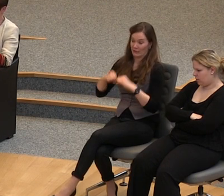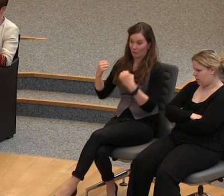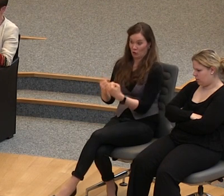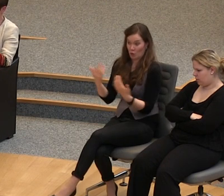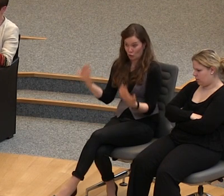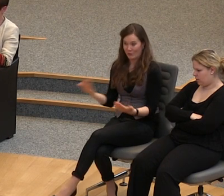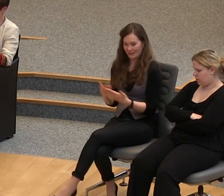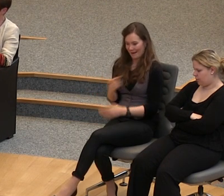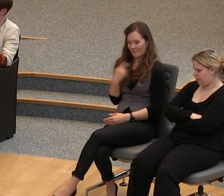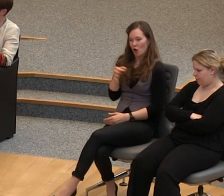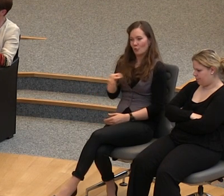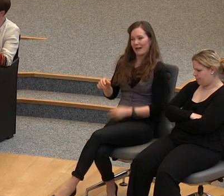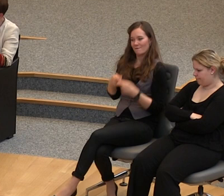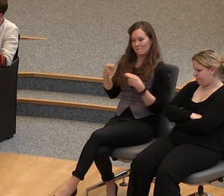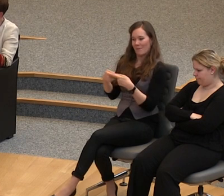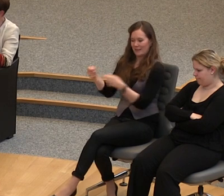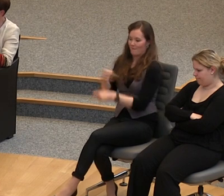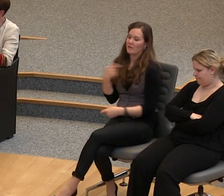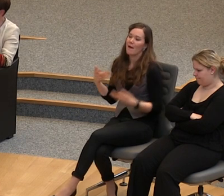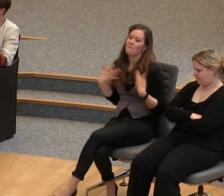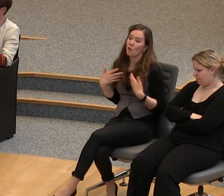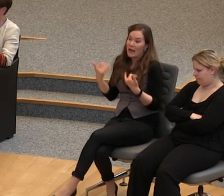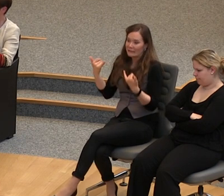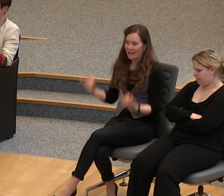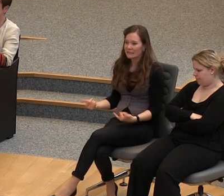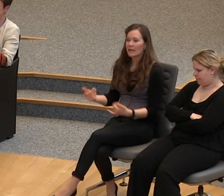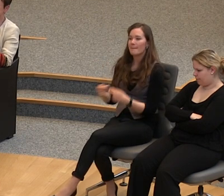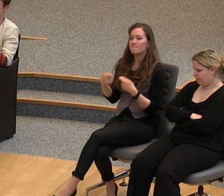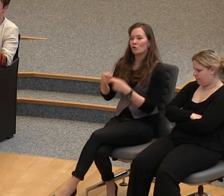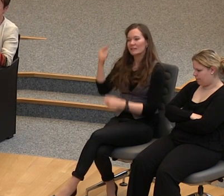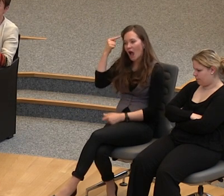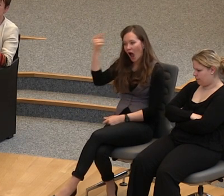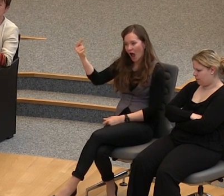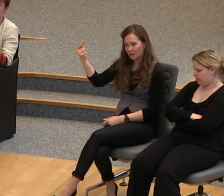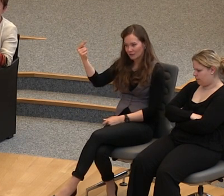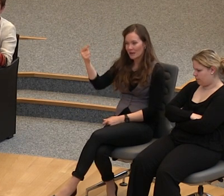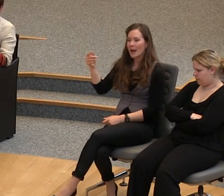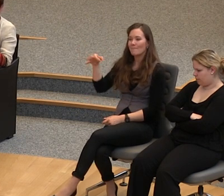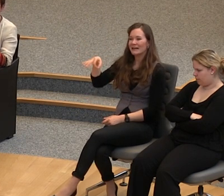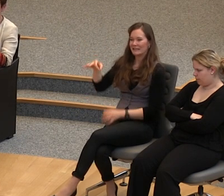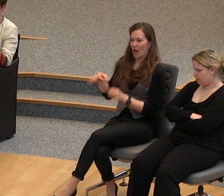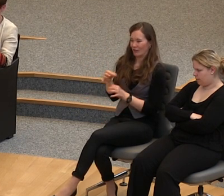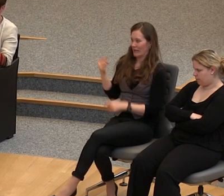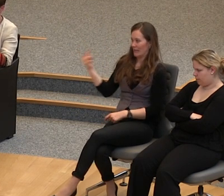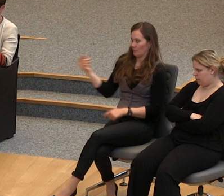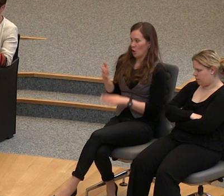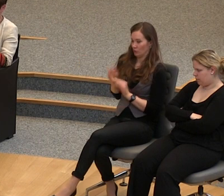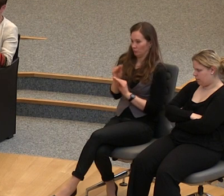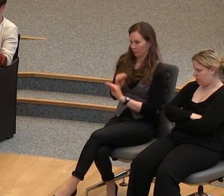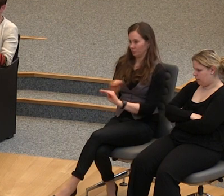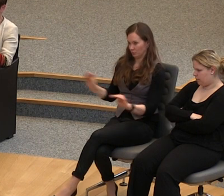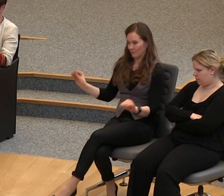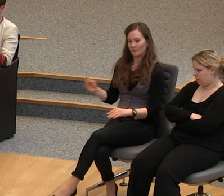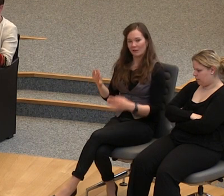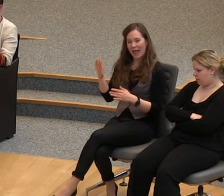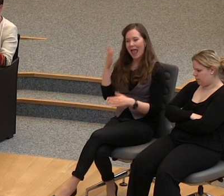wir als Kommunalverbände natürlich sehr erfreut, dass jetzt der Bundesrat, Herr Minister Schneider sprach es eben schon an,